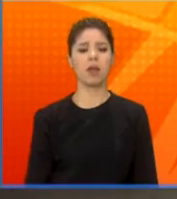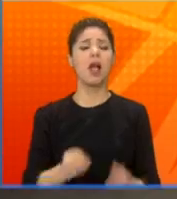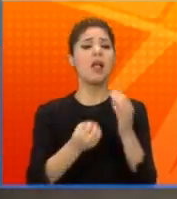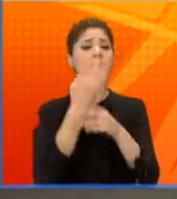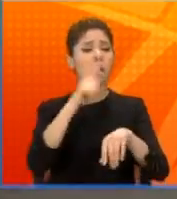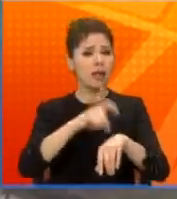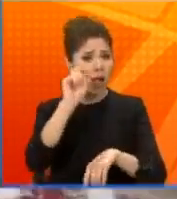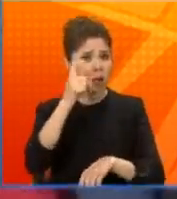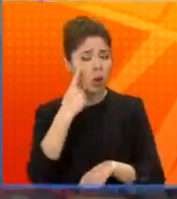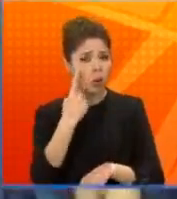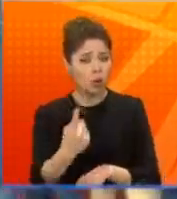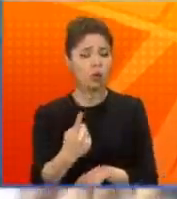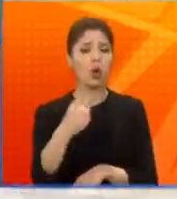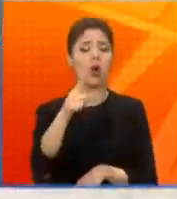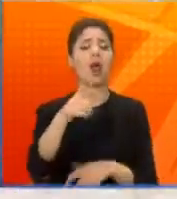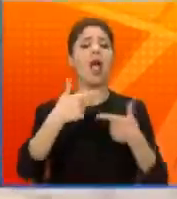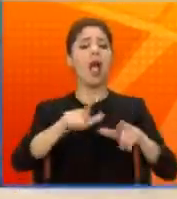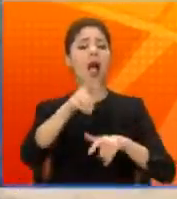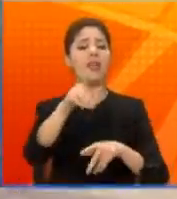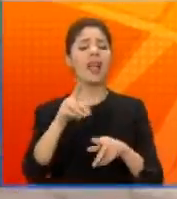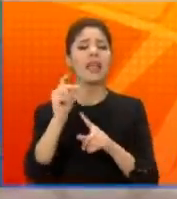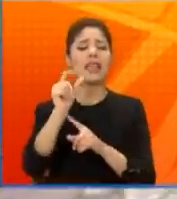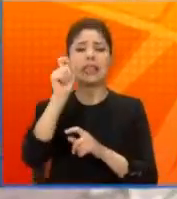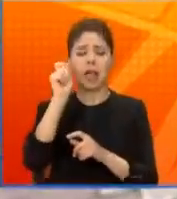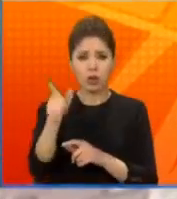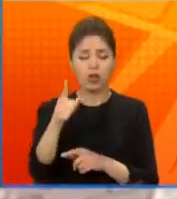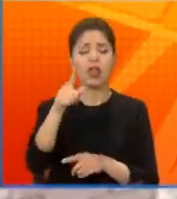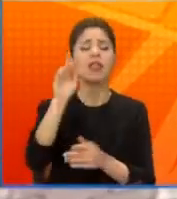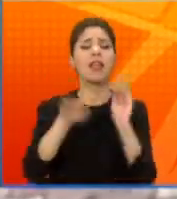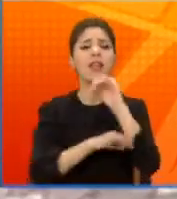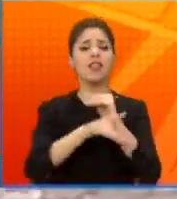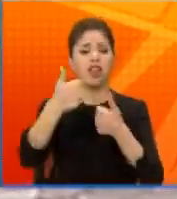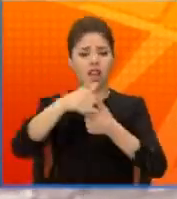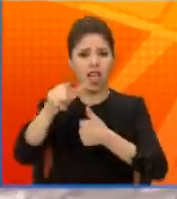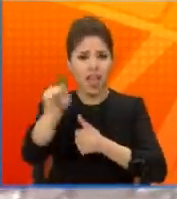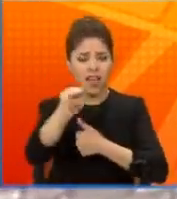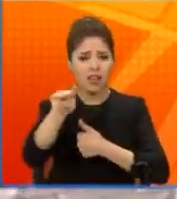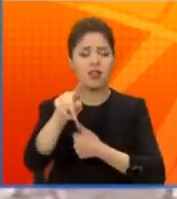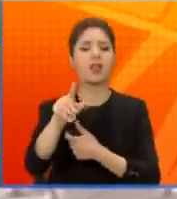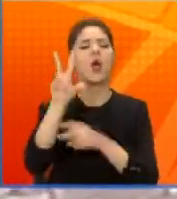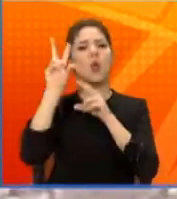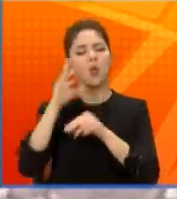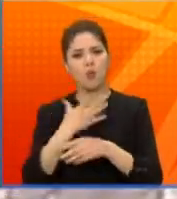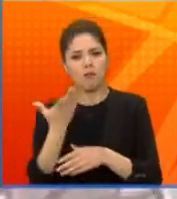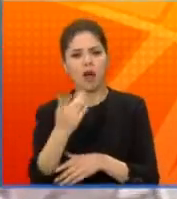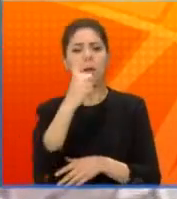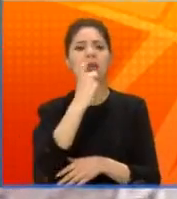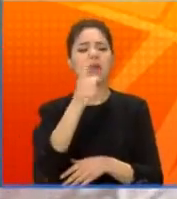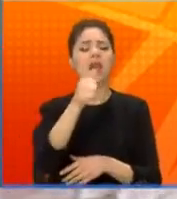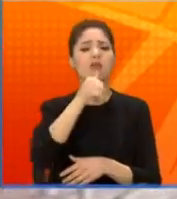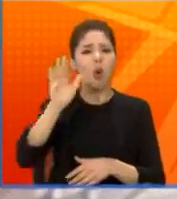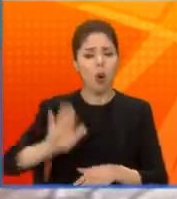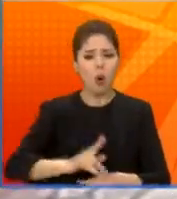Sabah saat 9 sıralarıydı. Hatay İskenderun'da yaşayan Bekfuloni çifti daha yatıyordu ama 1 yaşındaki oğulları